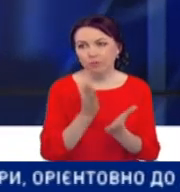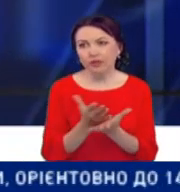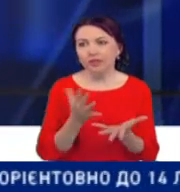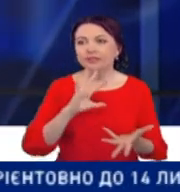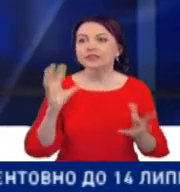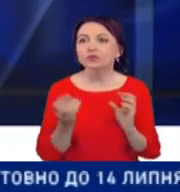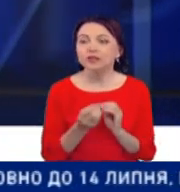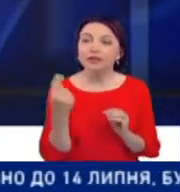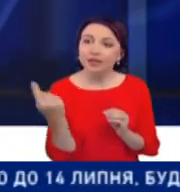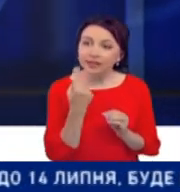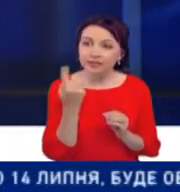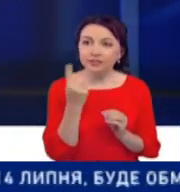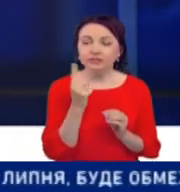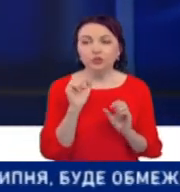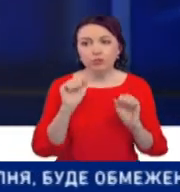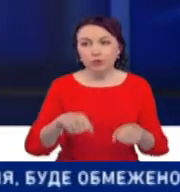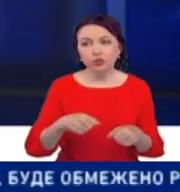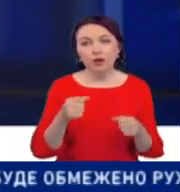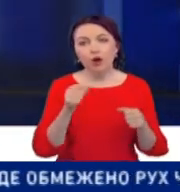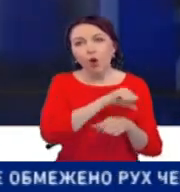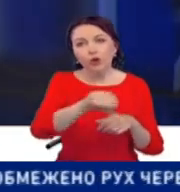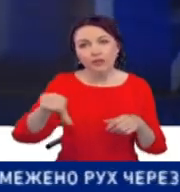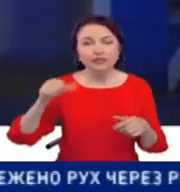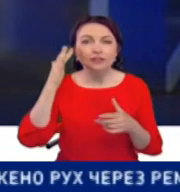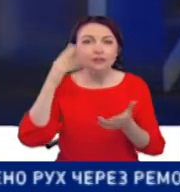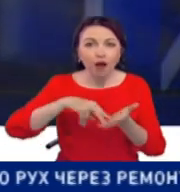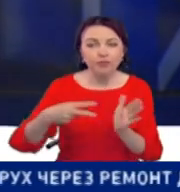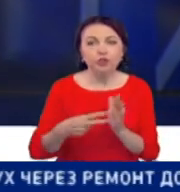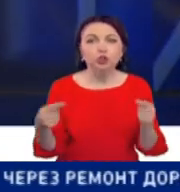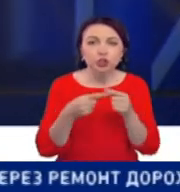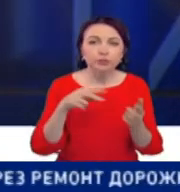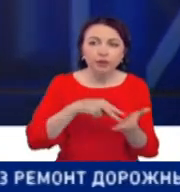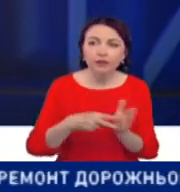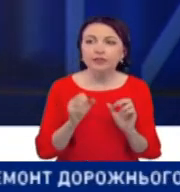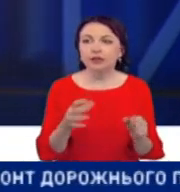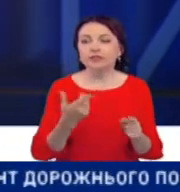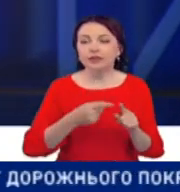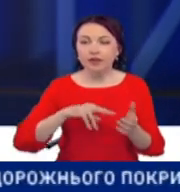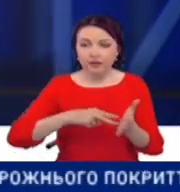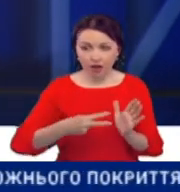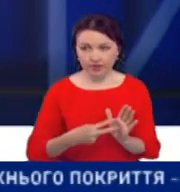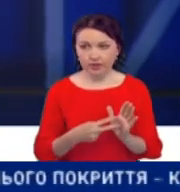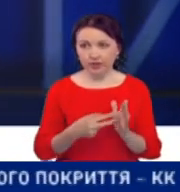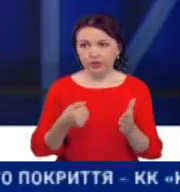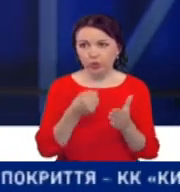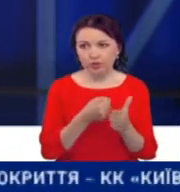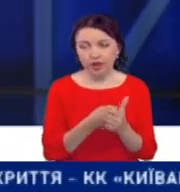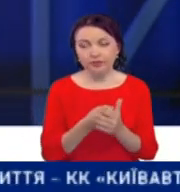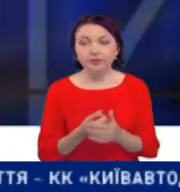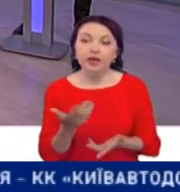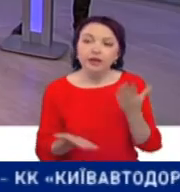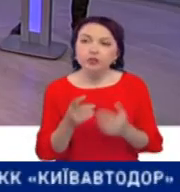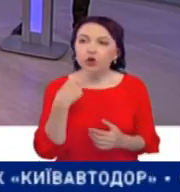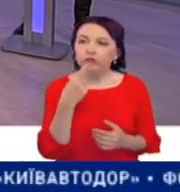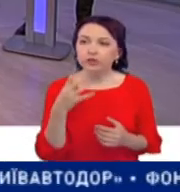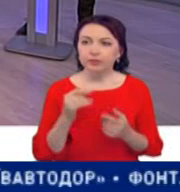результати. Єдине, що можна, це окреслити наміри і чіткий план, як ці наміри досягати. Пане Сергію, якщо говорити про